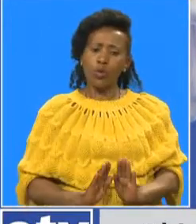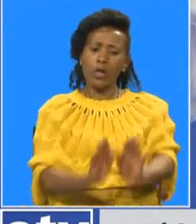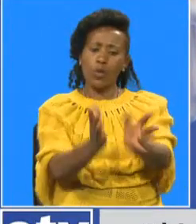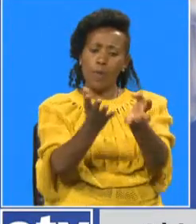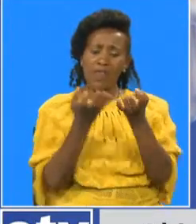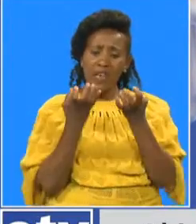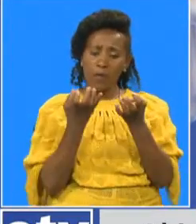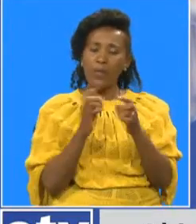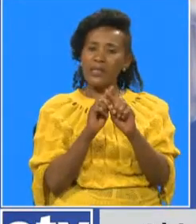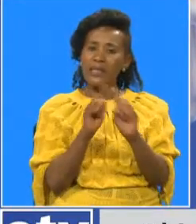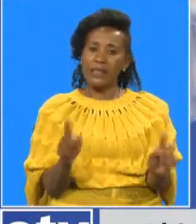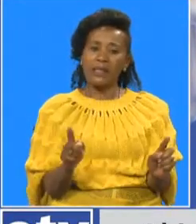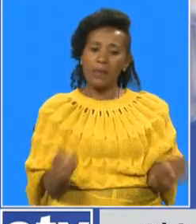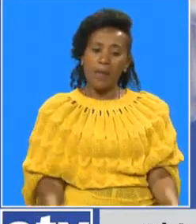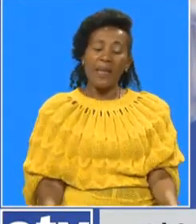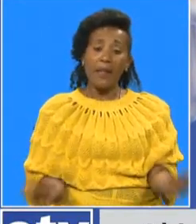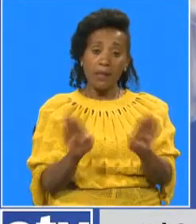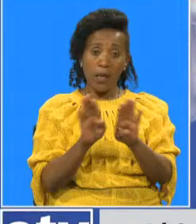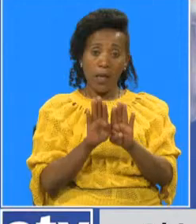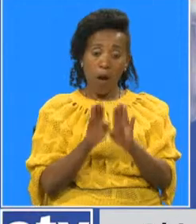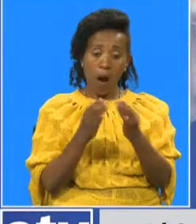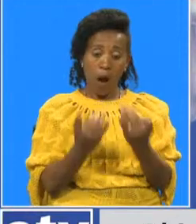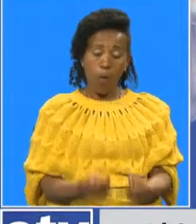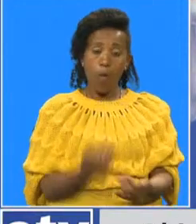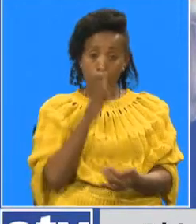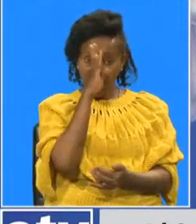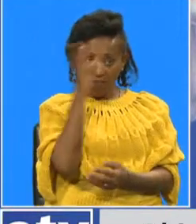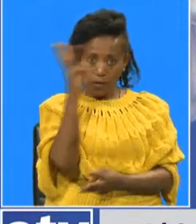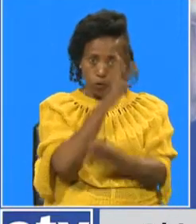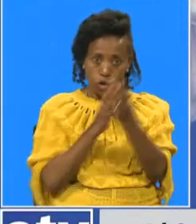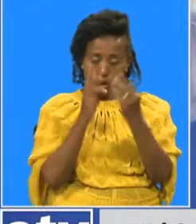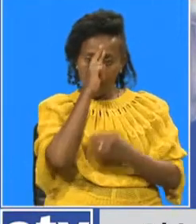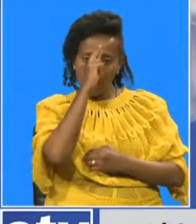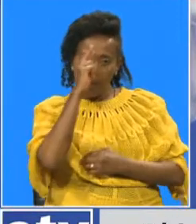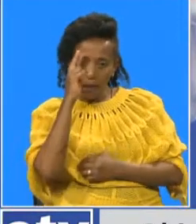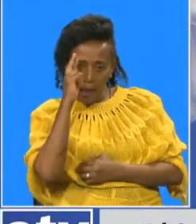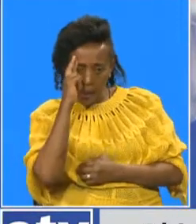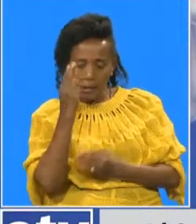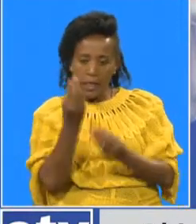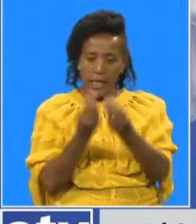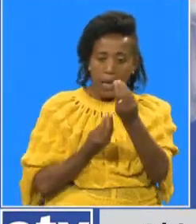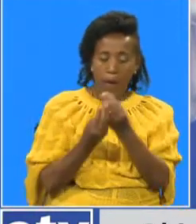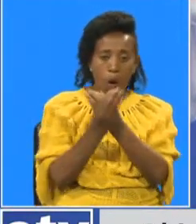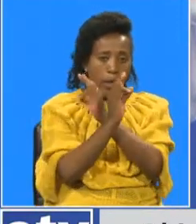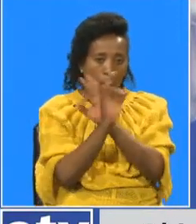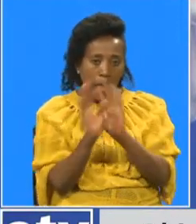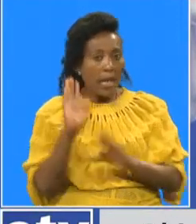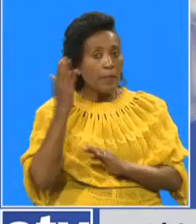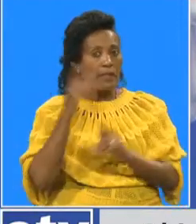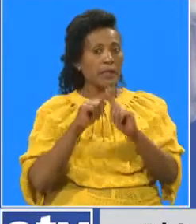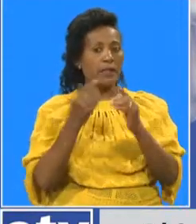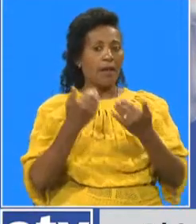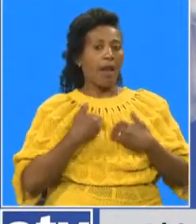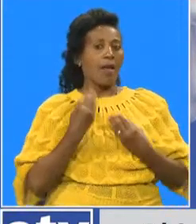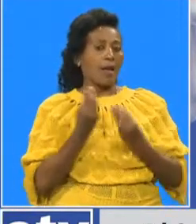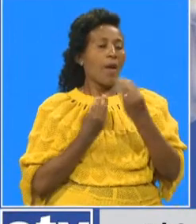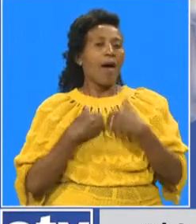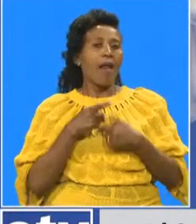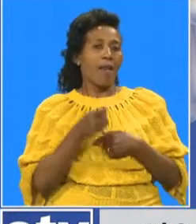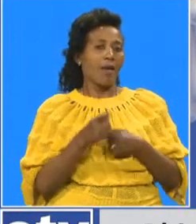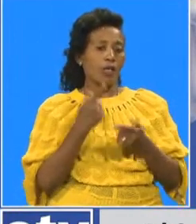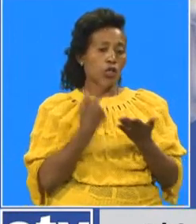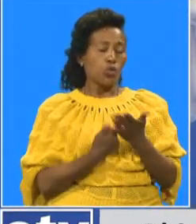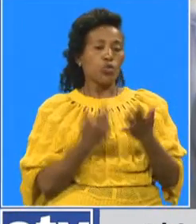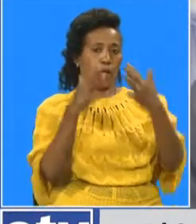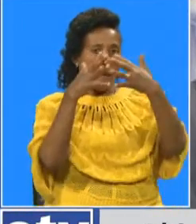ራሱ የሚፈለግበት ግን በተዘጋው አሁን በተፈጠረው ችግር ምክንያት ማርኬቱ የሌለ መስለናል ግን ያለ ማርኬት አለ